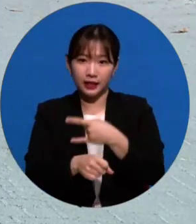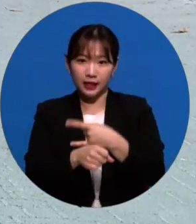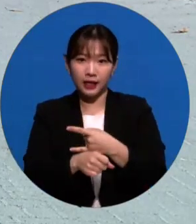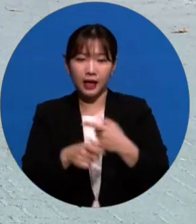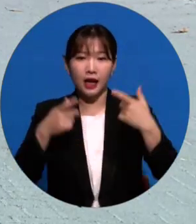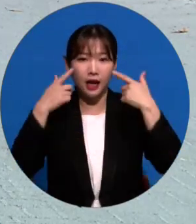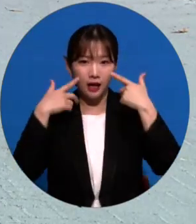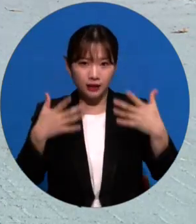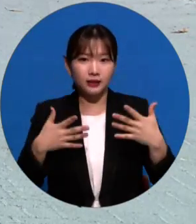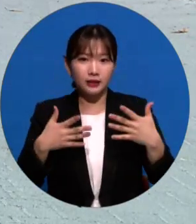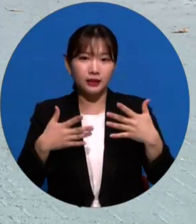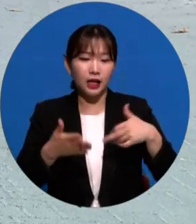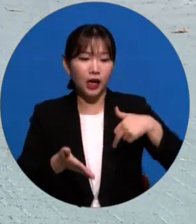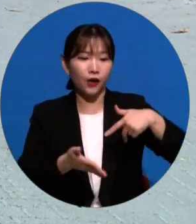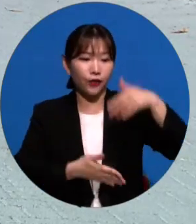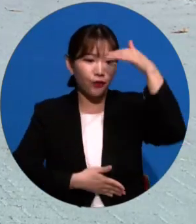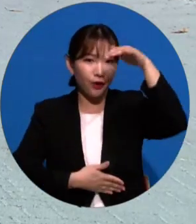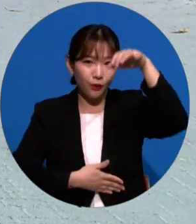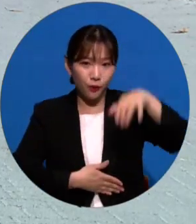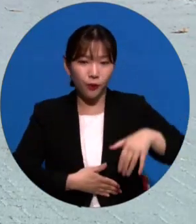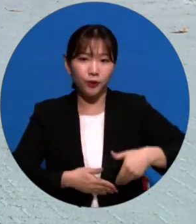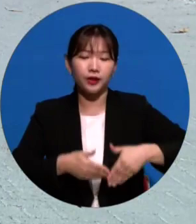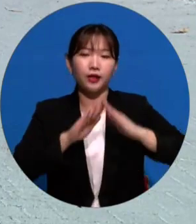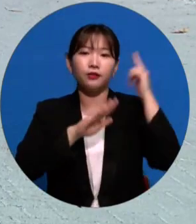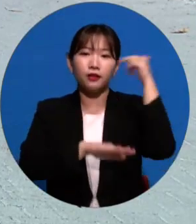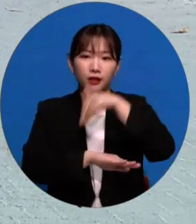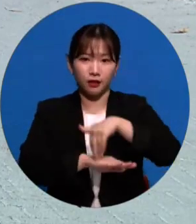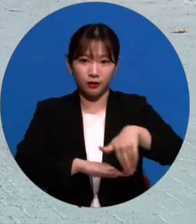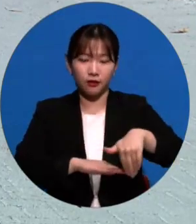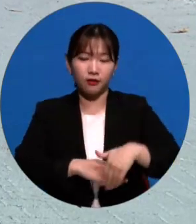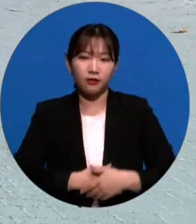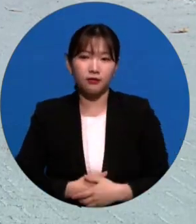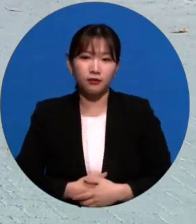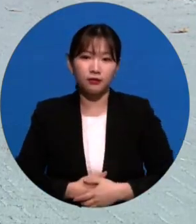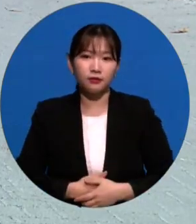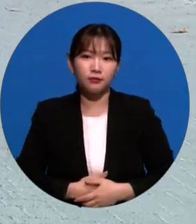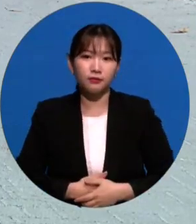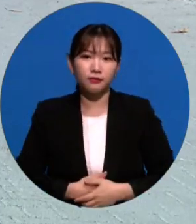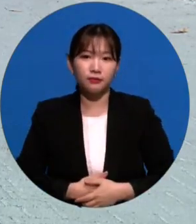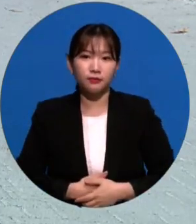명실상부한 걷는 관광지로 갖고 갈 계획입니다. MBC 뉴스 양현승입니다.